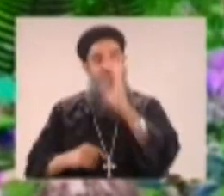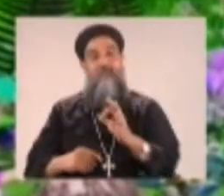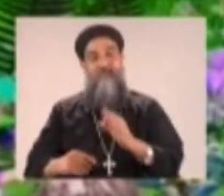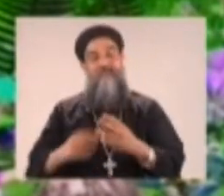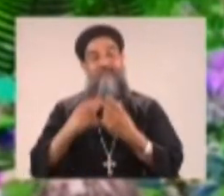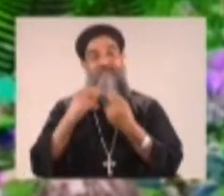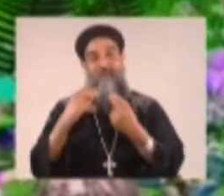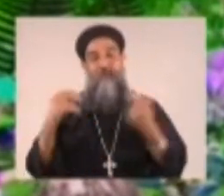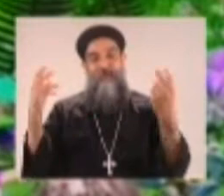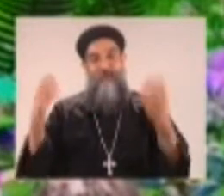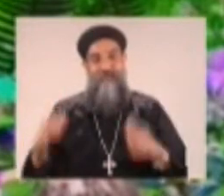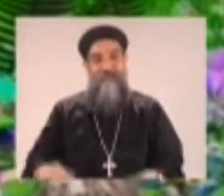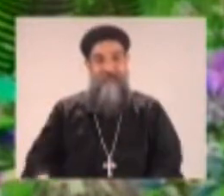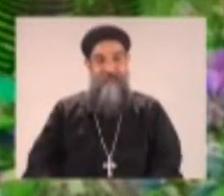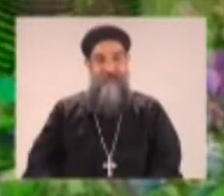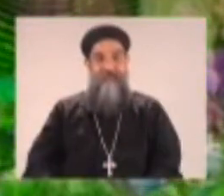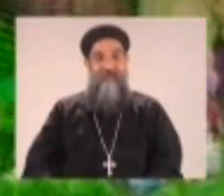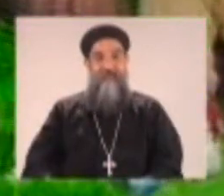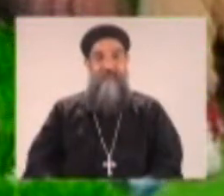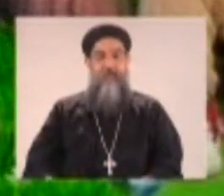يلا.